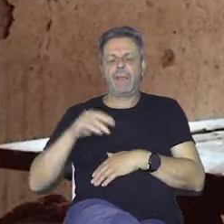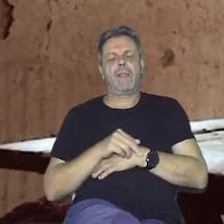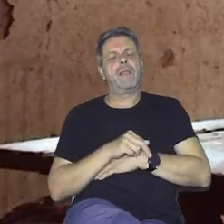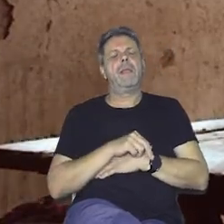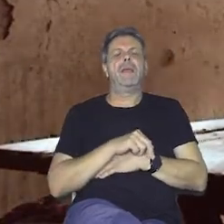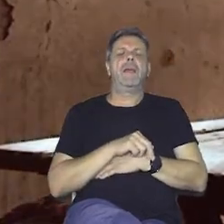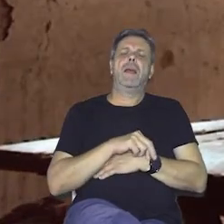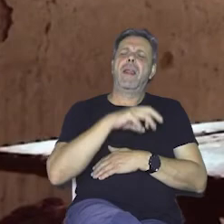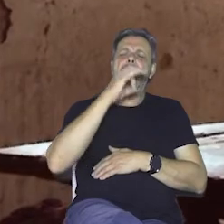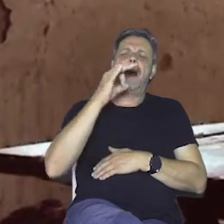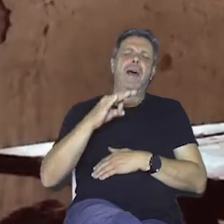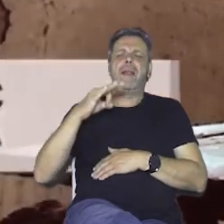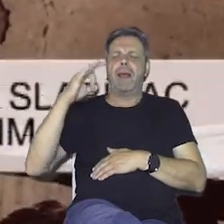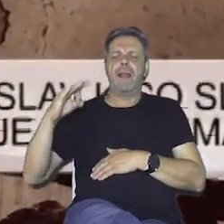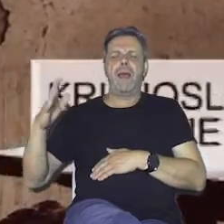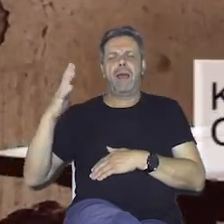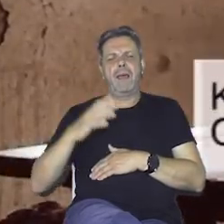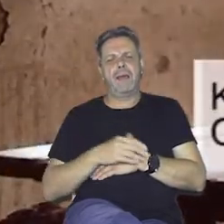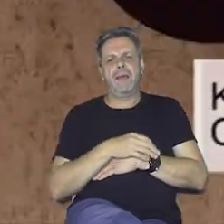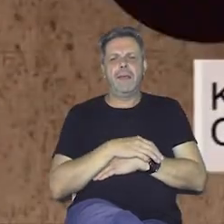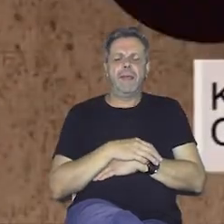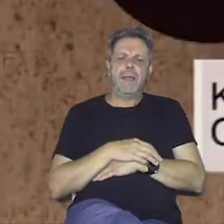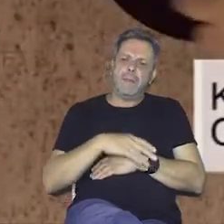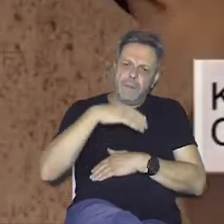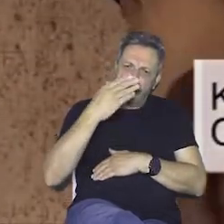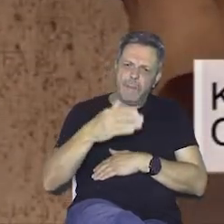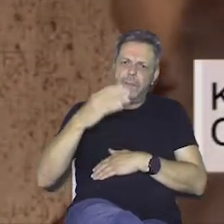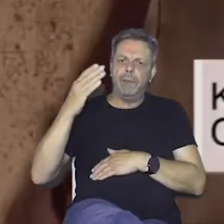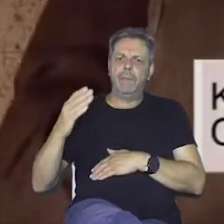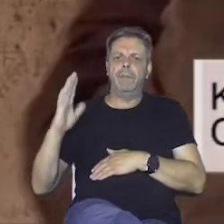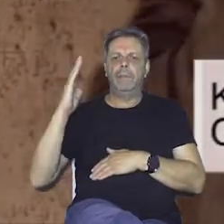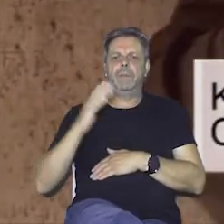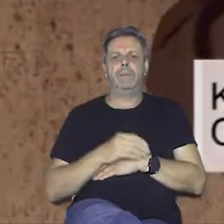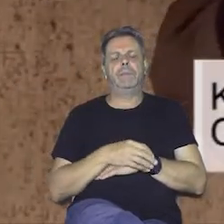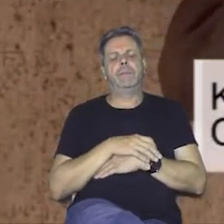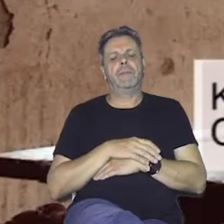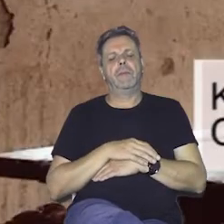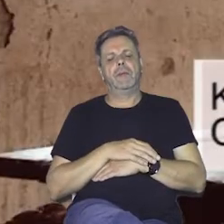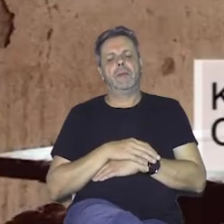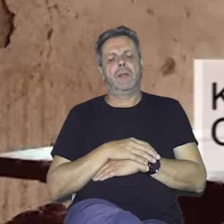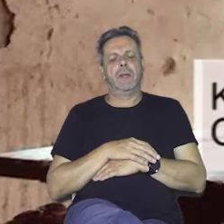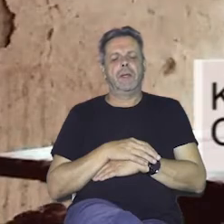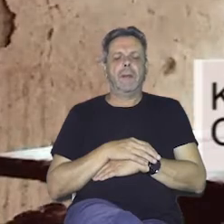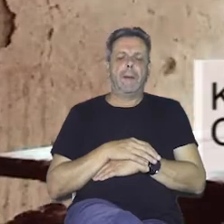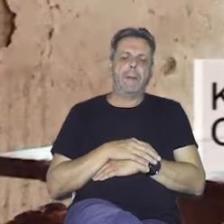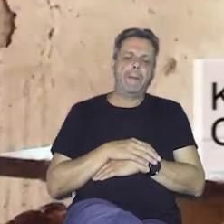naj, na naj, na naj, na naj, na naj.